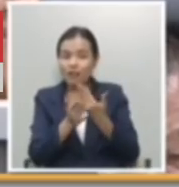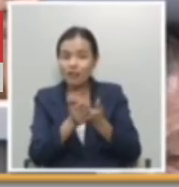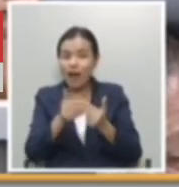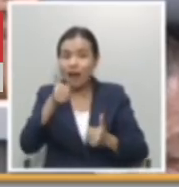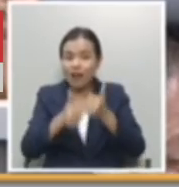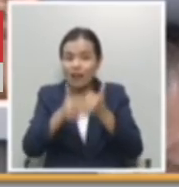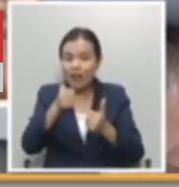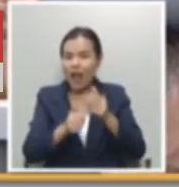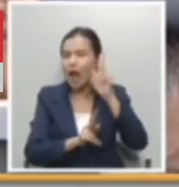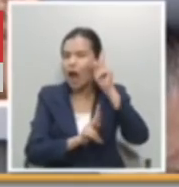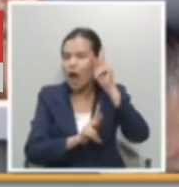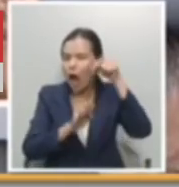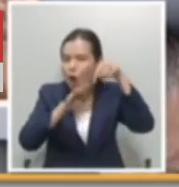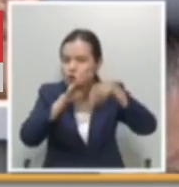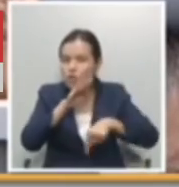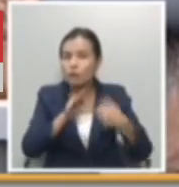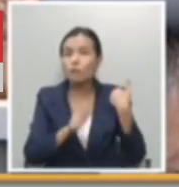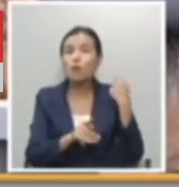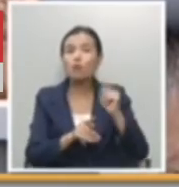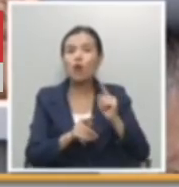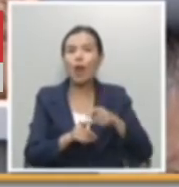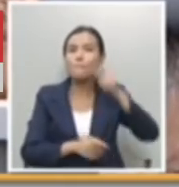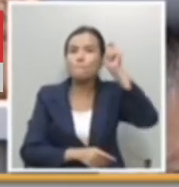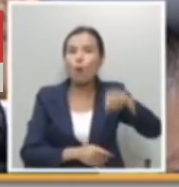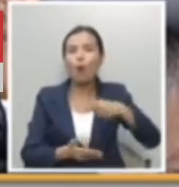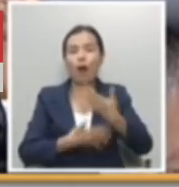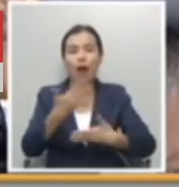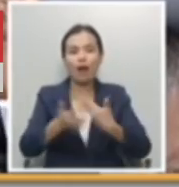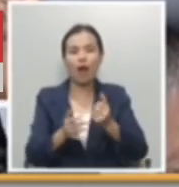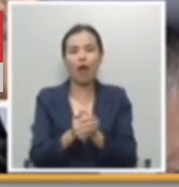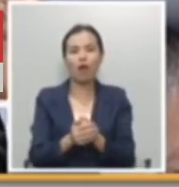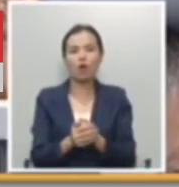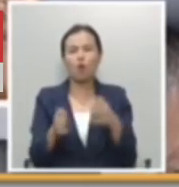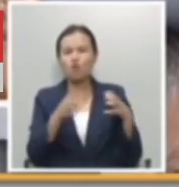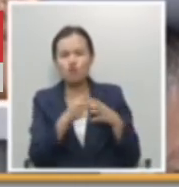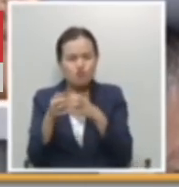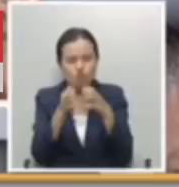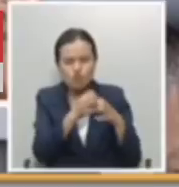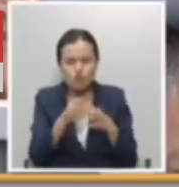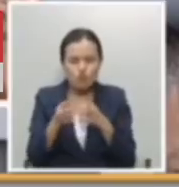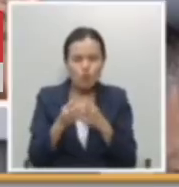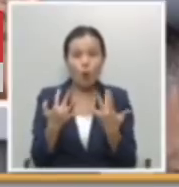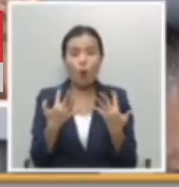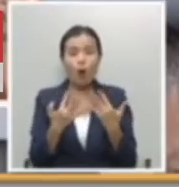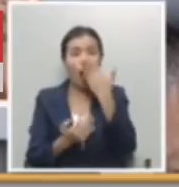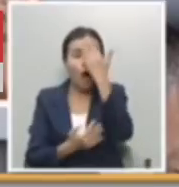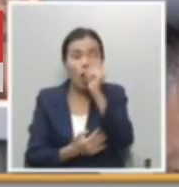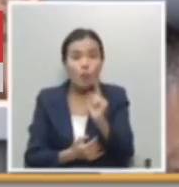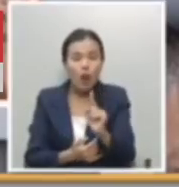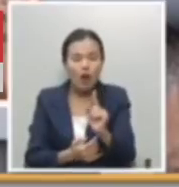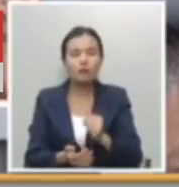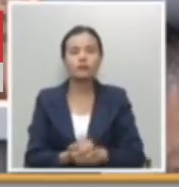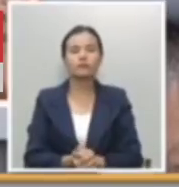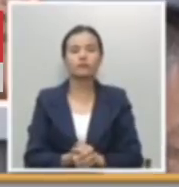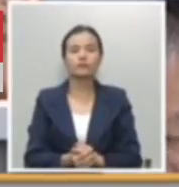างลึกนะครับแล้วก็ไปประมูลไม่ทันร้องศาลวุ่นวายไปหมดเหตุเพราะว่าเจ้าสัวใหญ่คิด